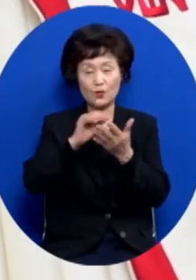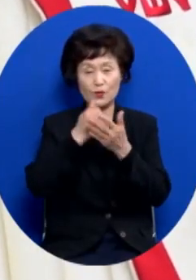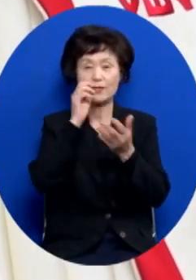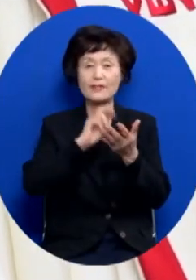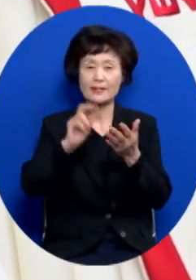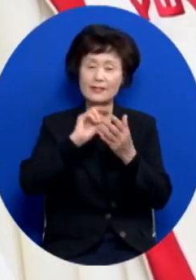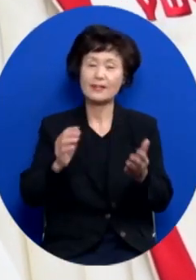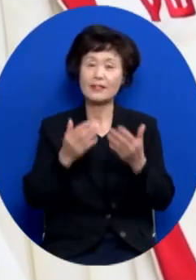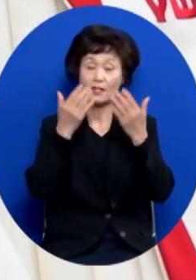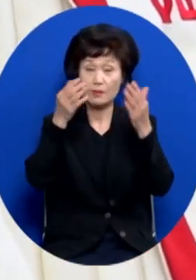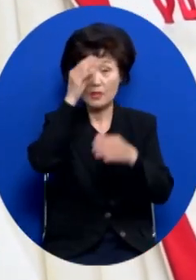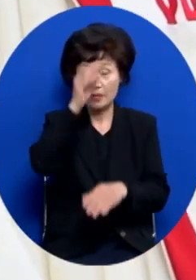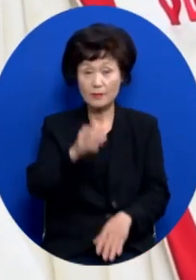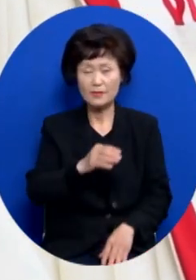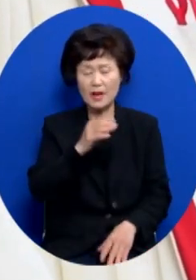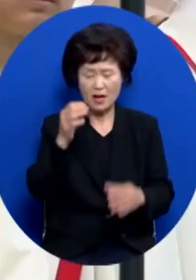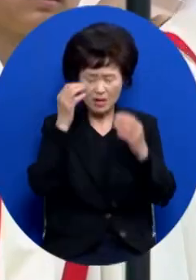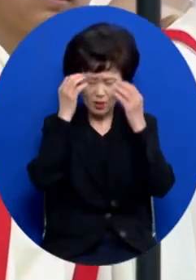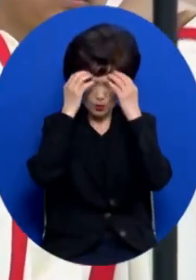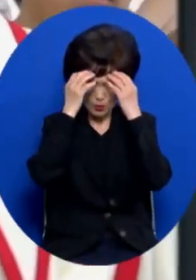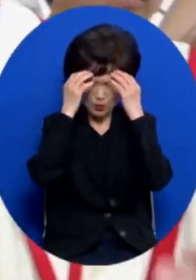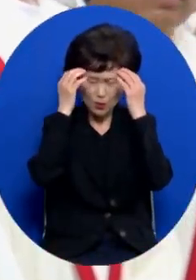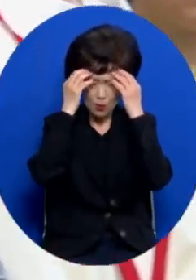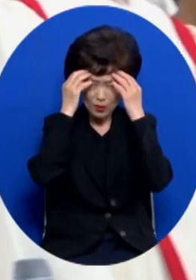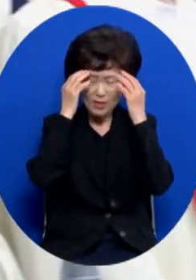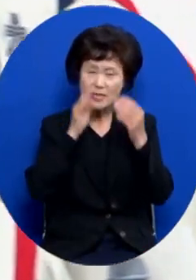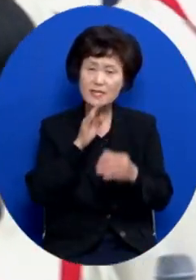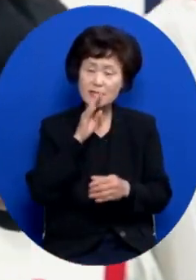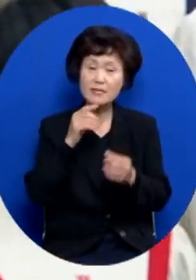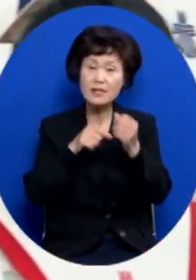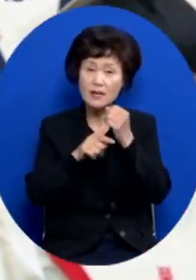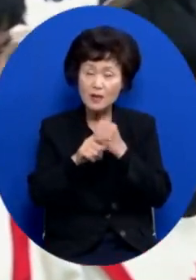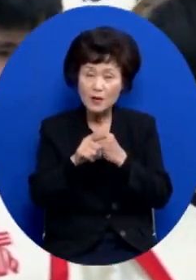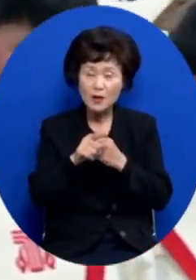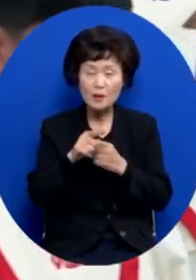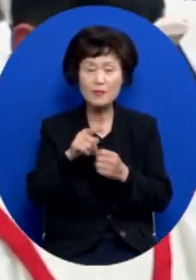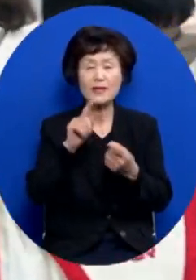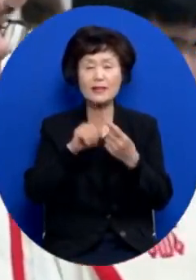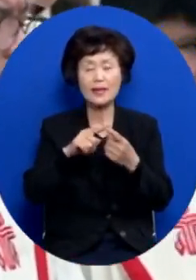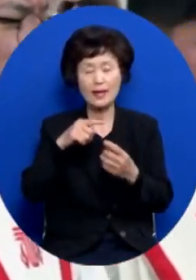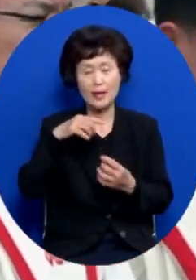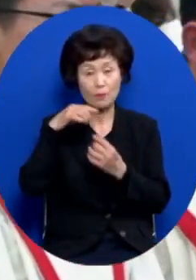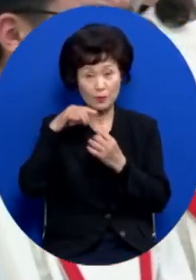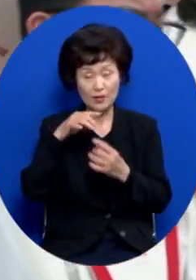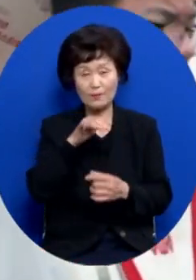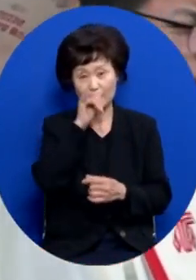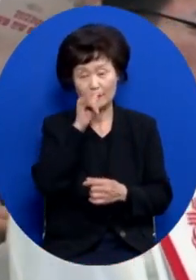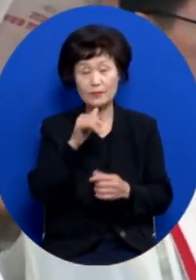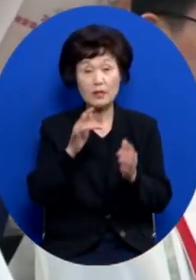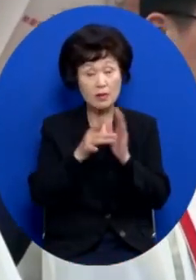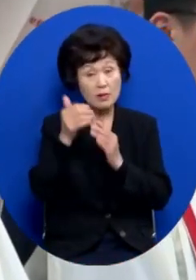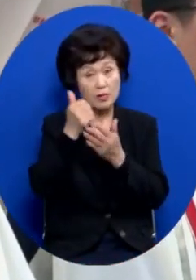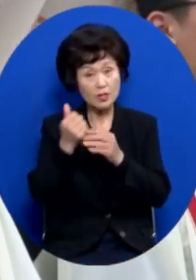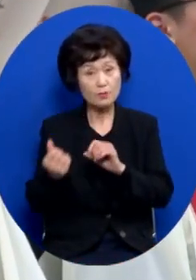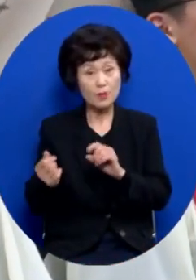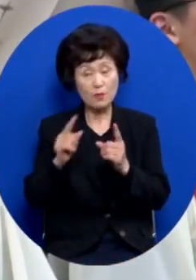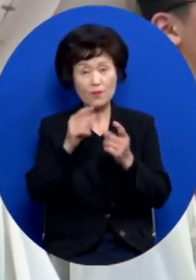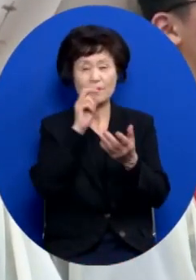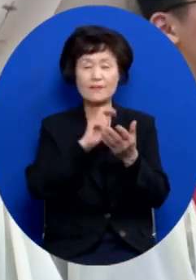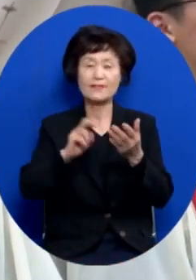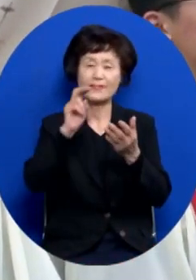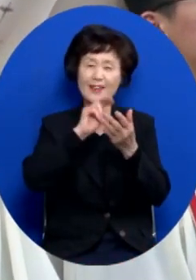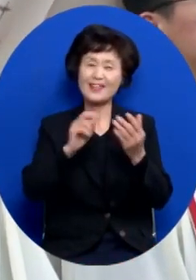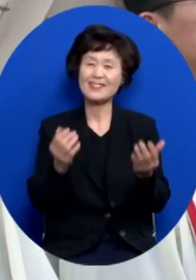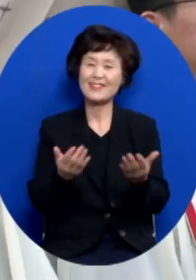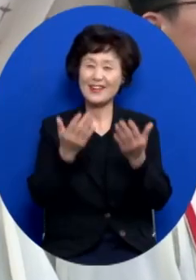찬양하며 십자가의 고통, 고난의 진정한 의미를 묵상합니다. 이어 예수님의 부활을 찬양하는